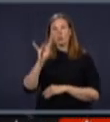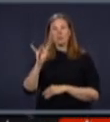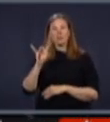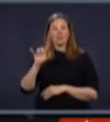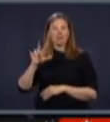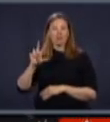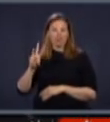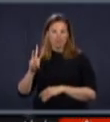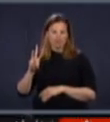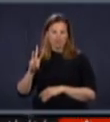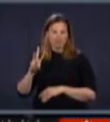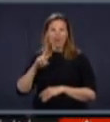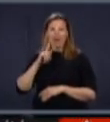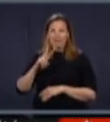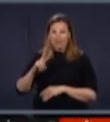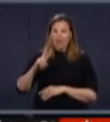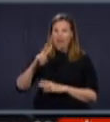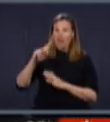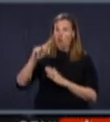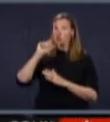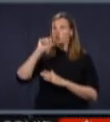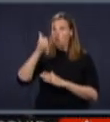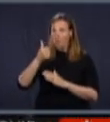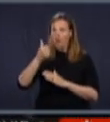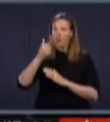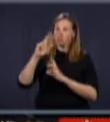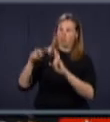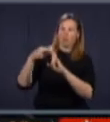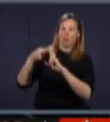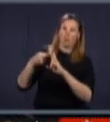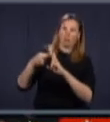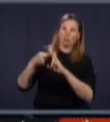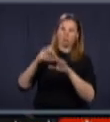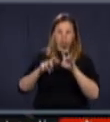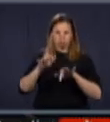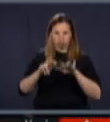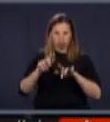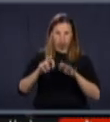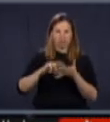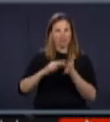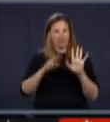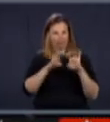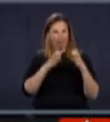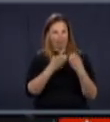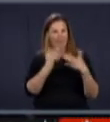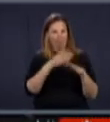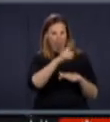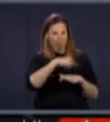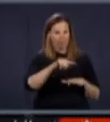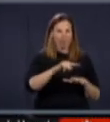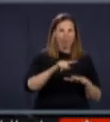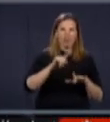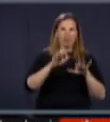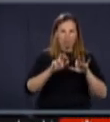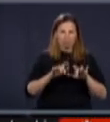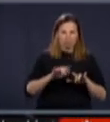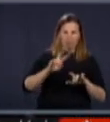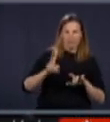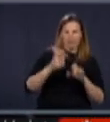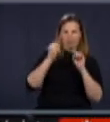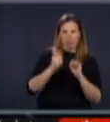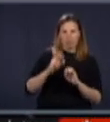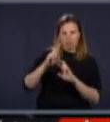à leur répondre rapidement demain. Donc, on a une équipe qui va s'occuper de répondre dans les meilleurs délais.